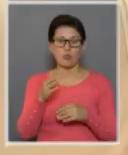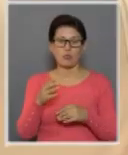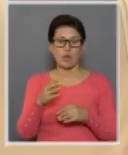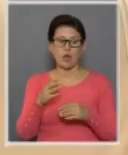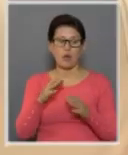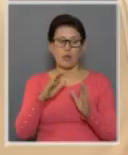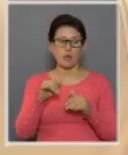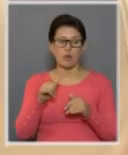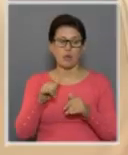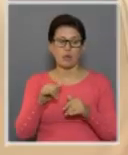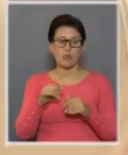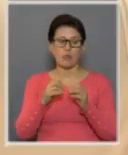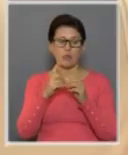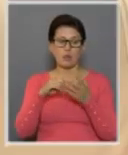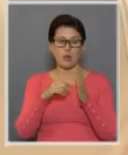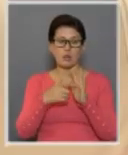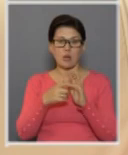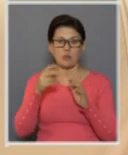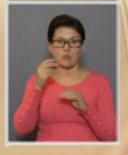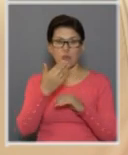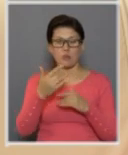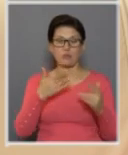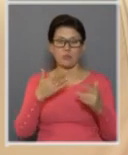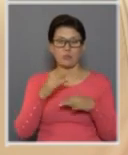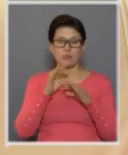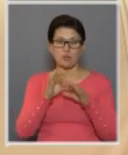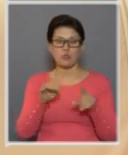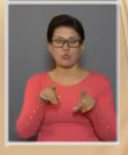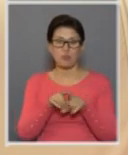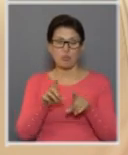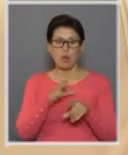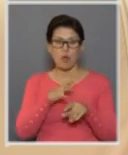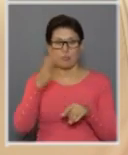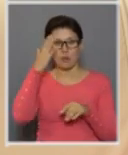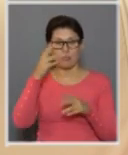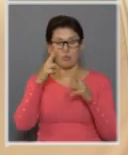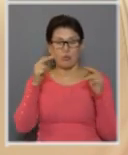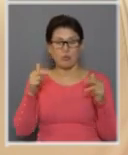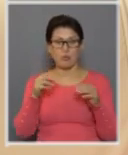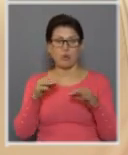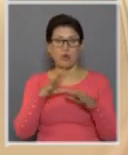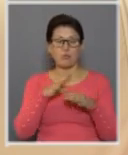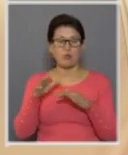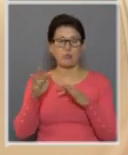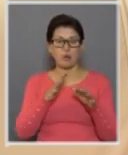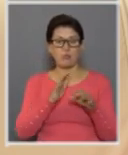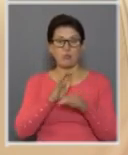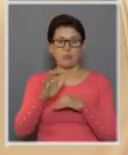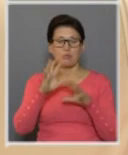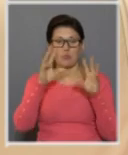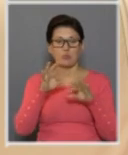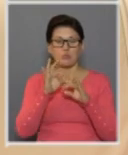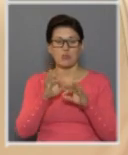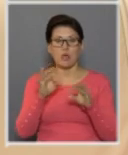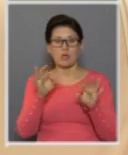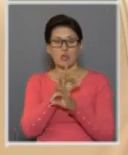Солдан 11-ші сыныпқа дейін сонда болдық, сол жақта концертте жүргіздік. Әкімнің елкалары, әкімнің шығармашылықтары барлығын